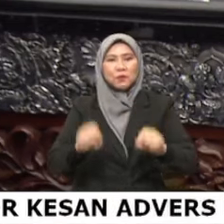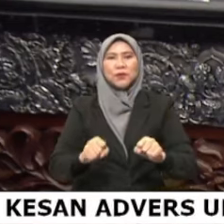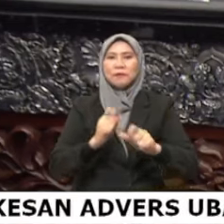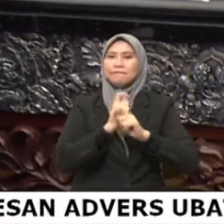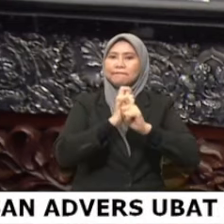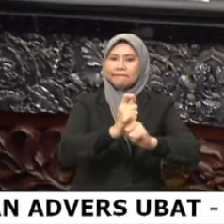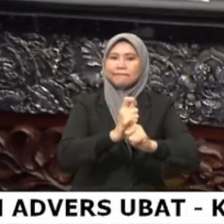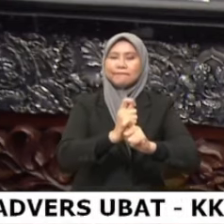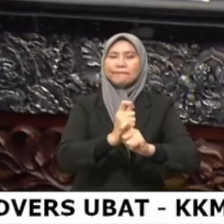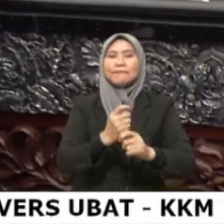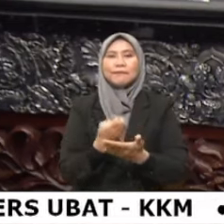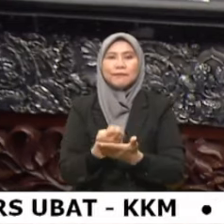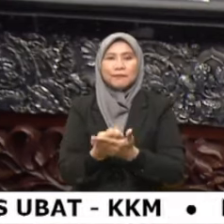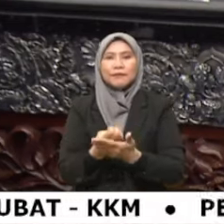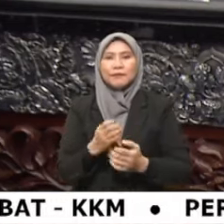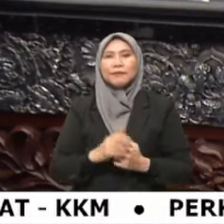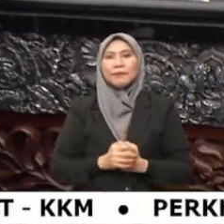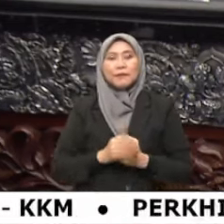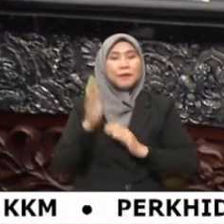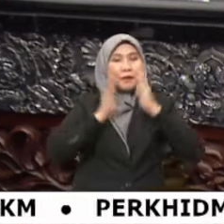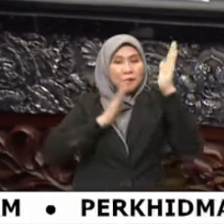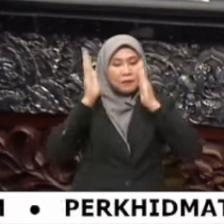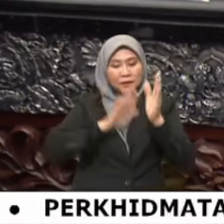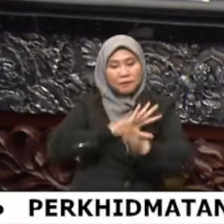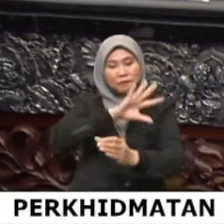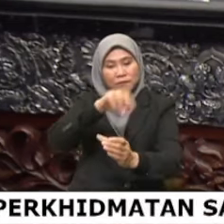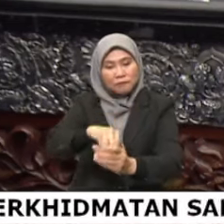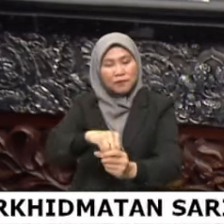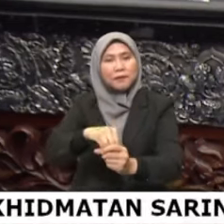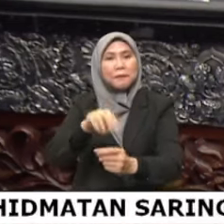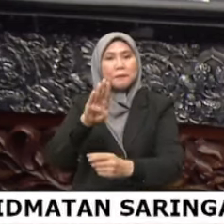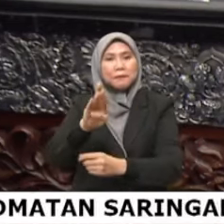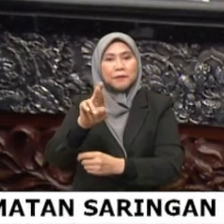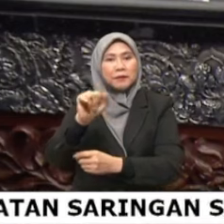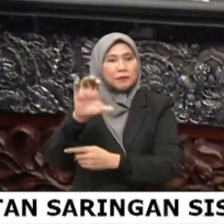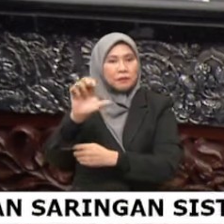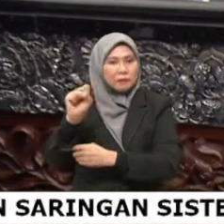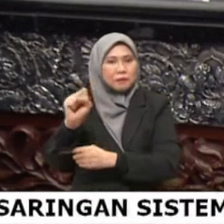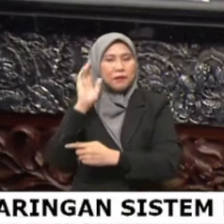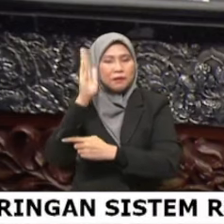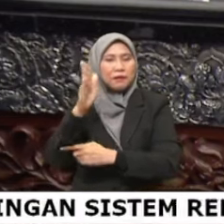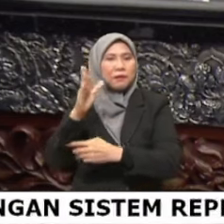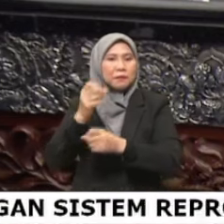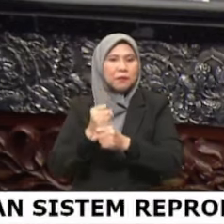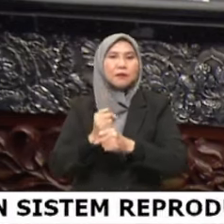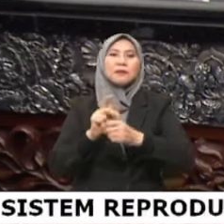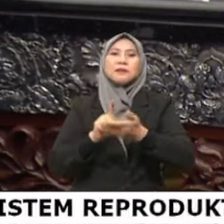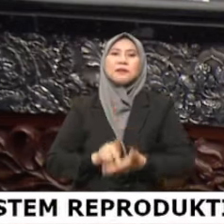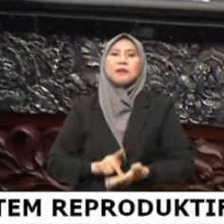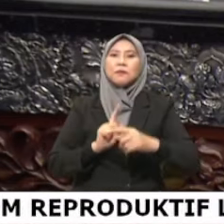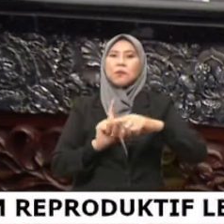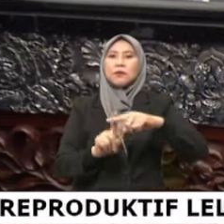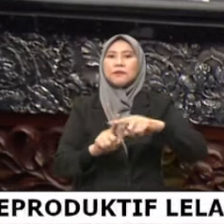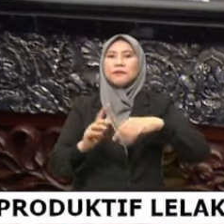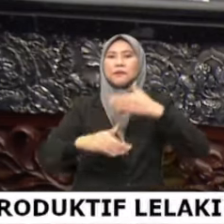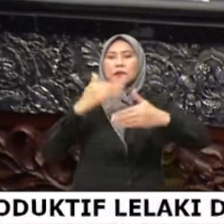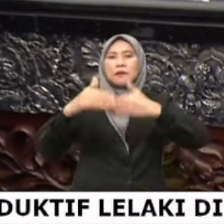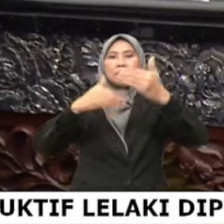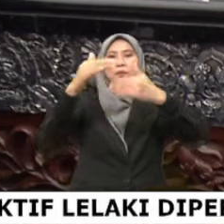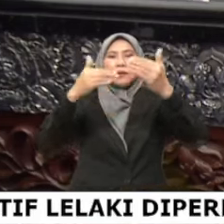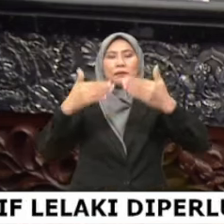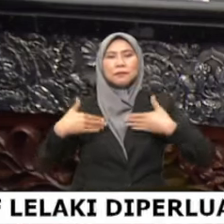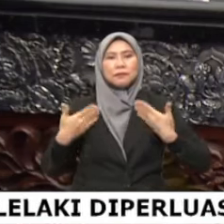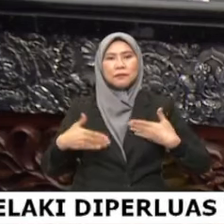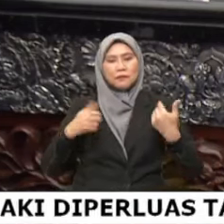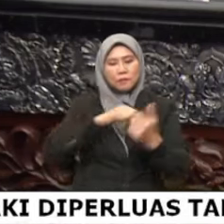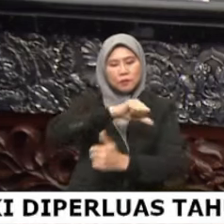tahan. Dalam hal ini, penyertaan Malaysia dalam BRICS diyakini akan memberikan kesan yang positif ke atas kemajuan dan